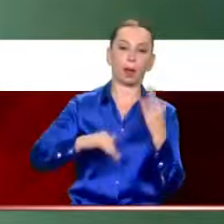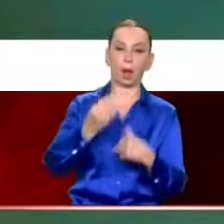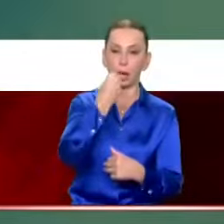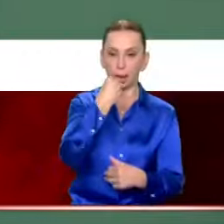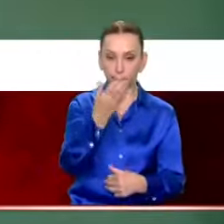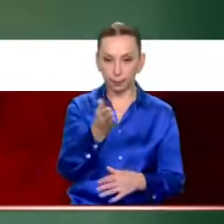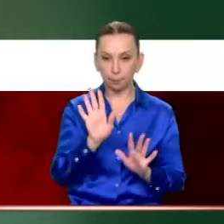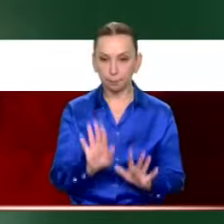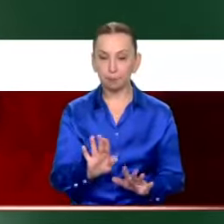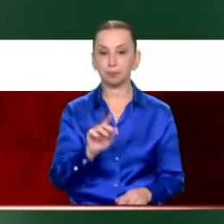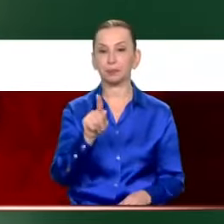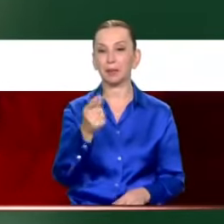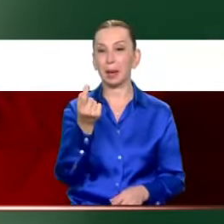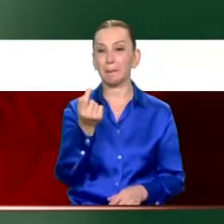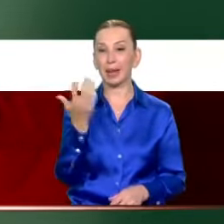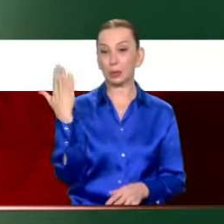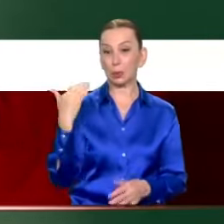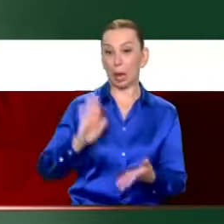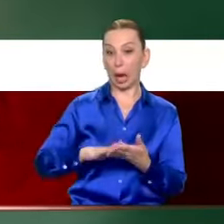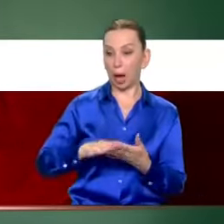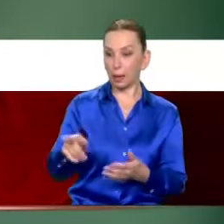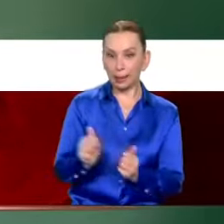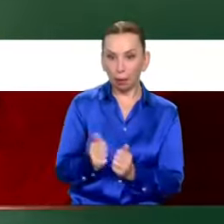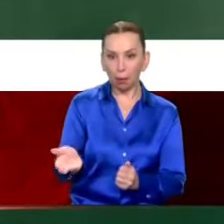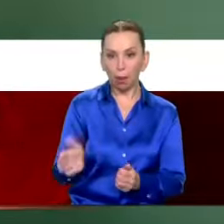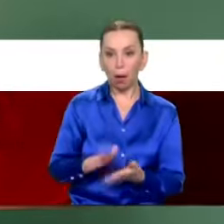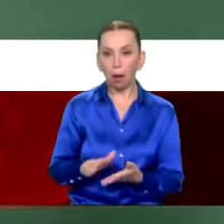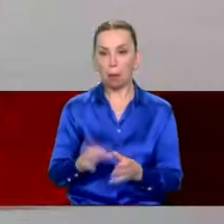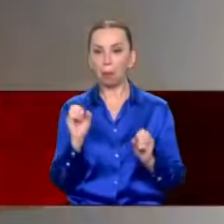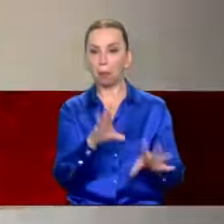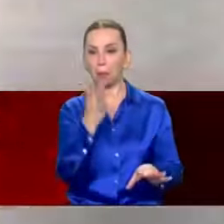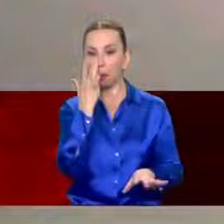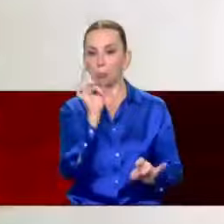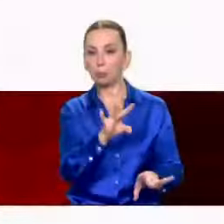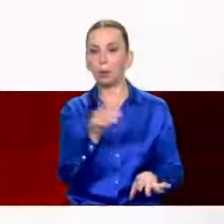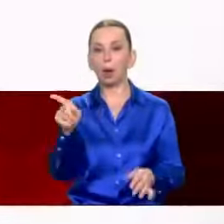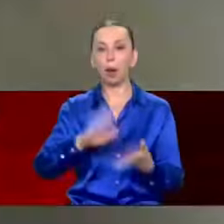Ve biraz önce yanında olan arkadaşı kaçtı, onu yalnız bıraktı.